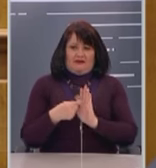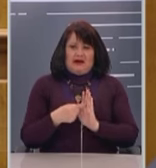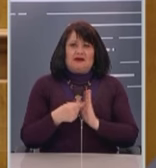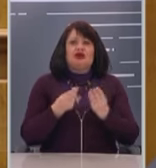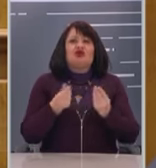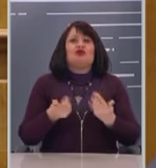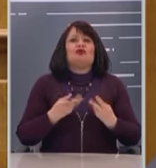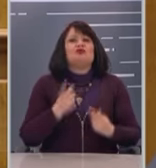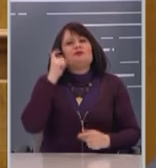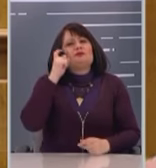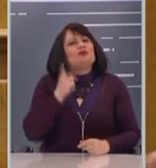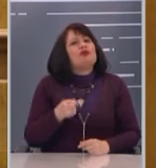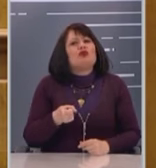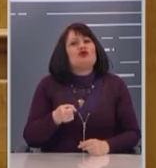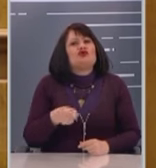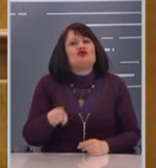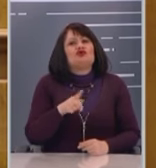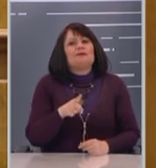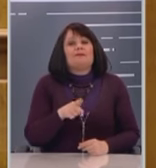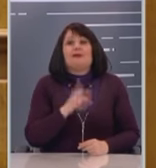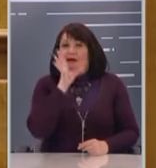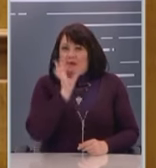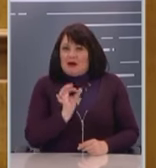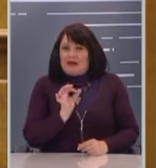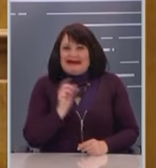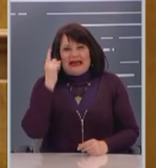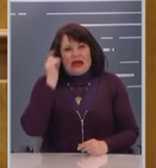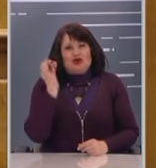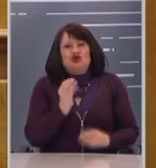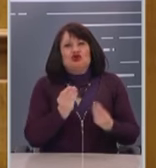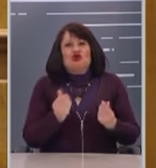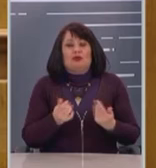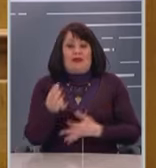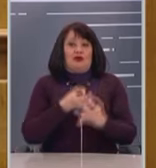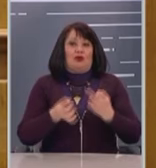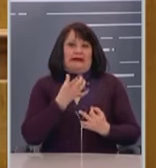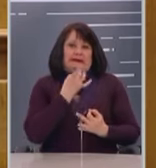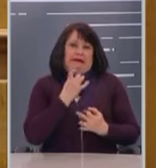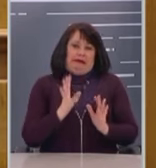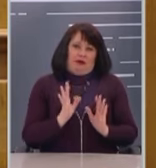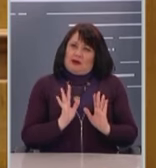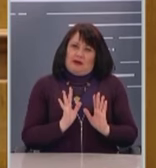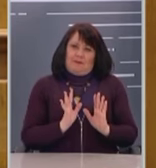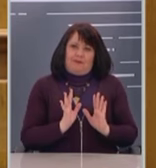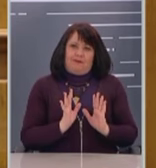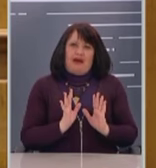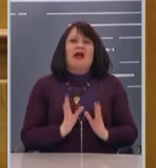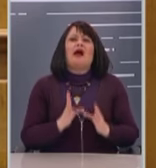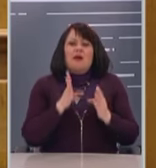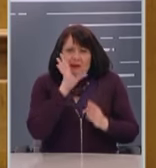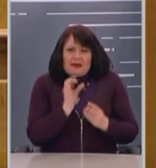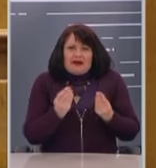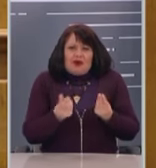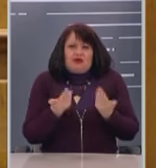τρόπο με τον οποίο σκέφτεστε. Η πραγματική σας λογική, δεν το λέτε βέβαια τόσο κοινικά, αλλά επί της ουσίας αυτό